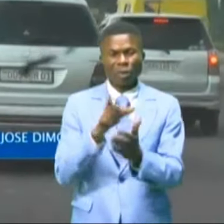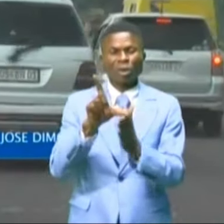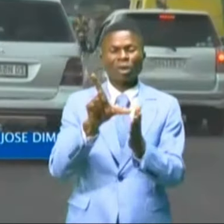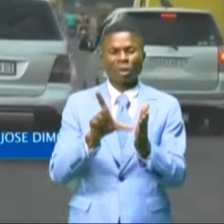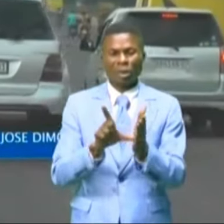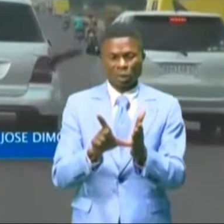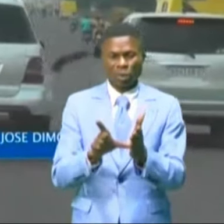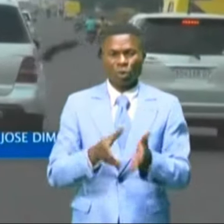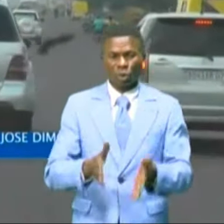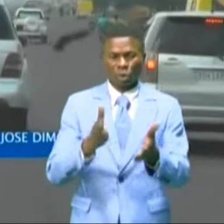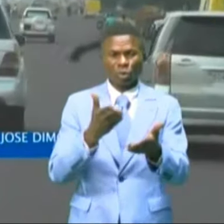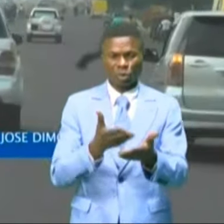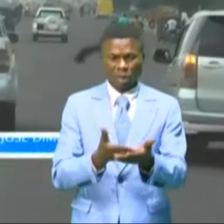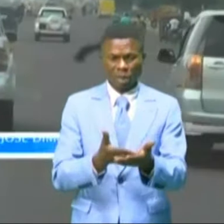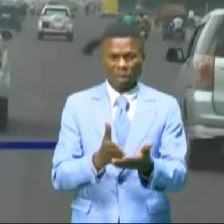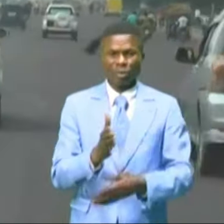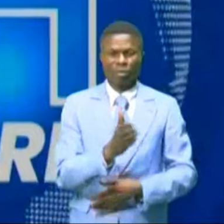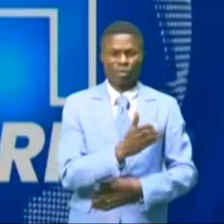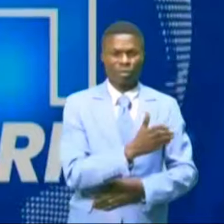code de la route.